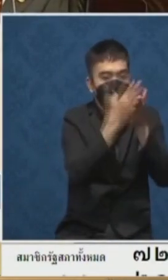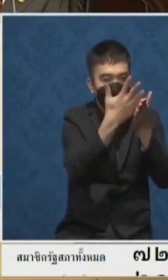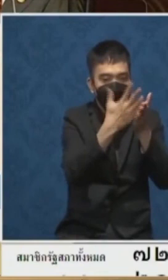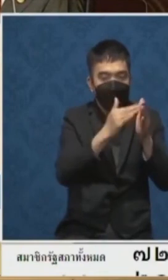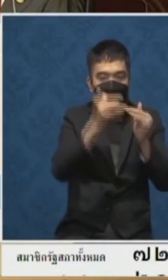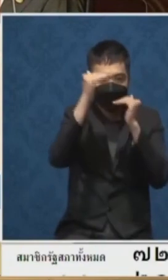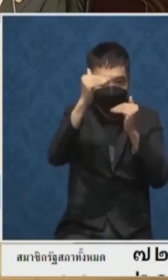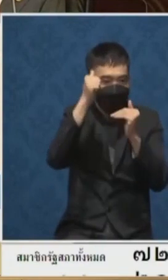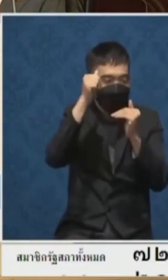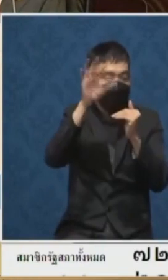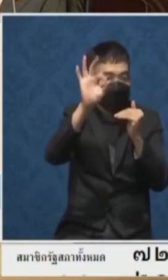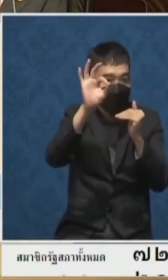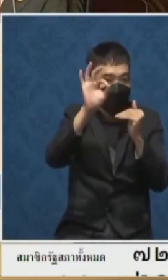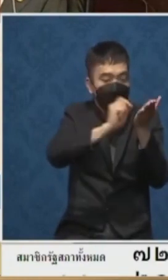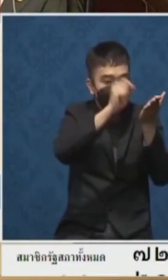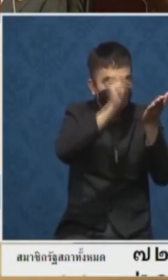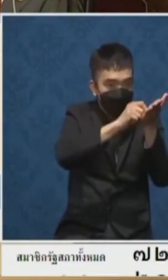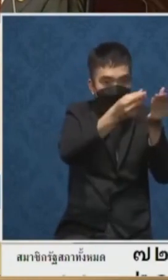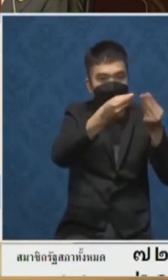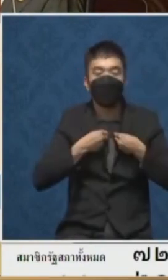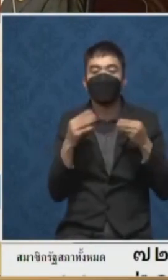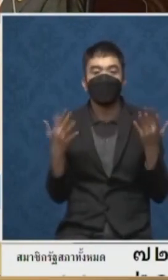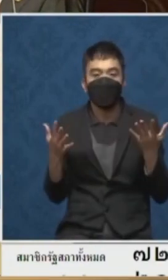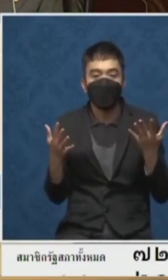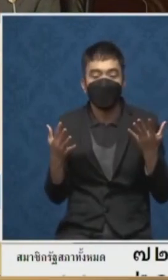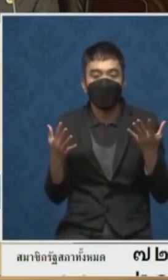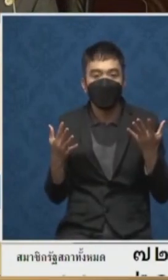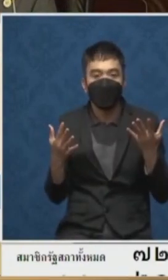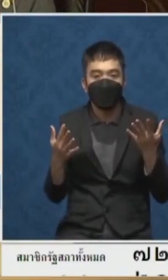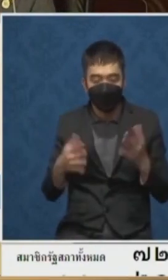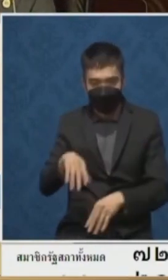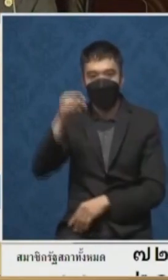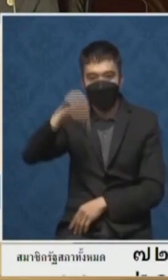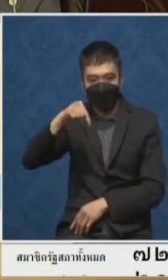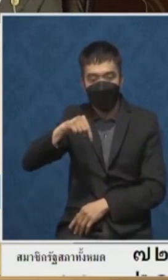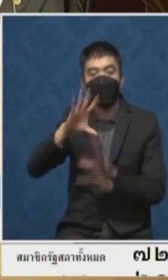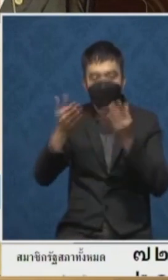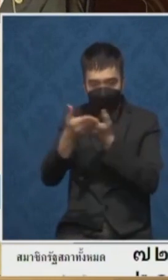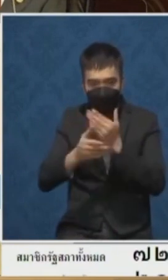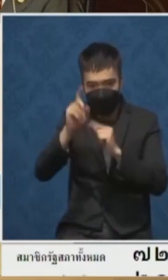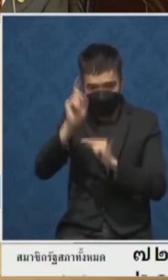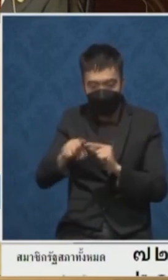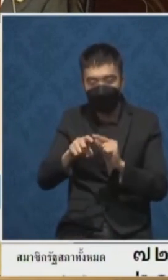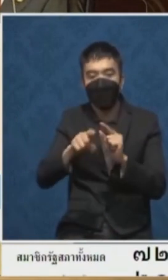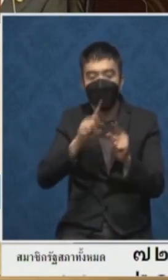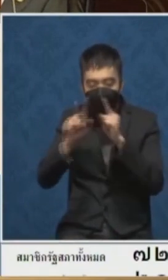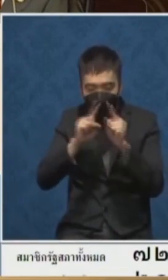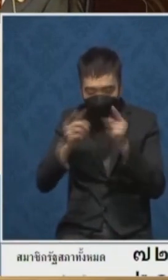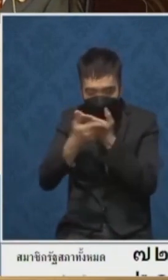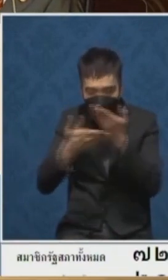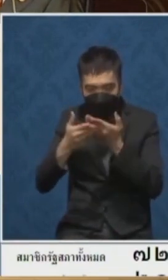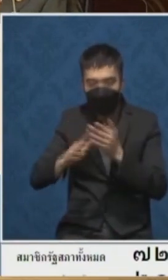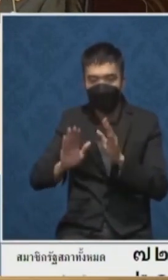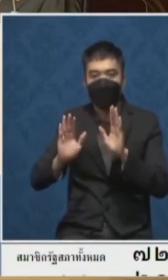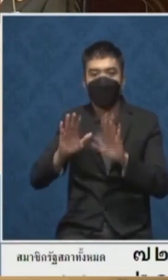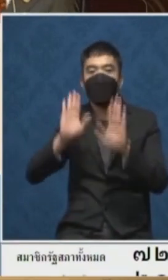ว larแล้วไม่ได้รบพระจัดคืนพระรภขึมารัศภาหรืพระจัอยากนั้นและมมะติยืนยนโยคานานเสีง